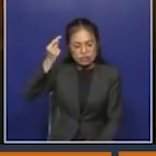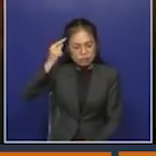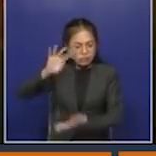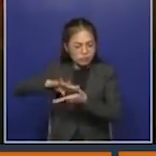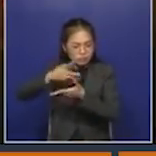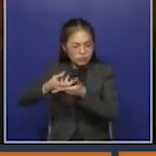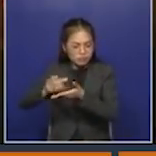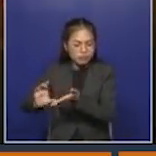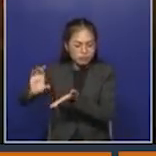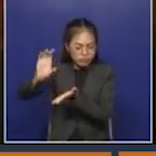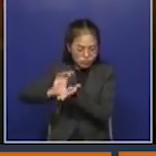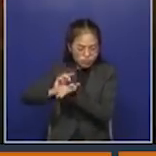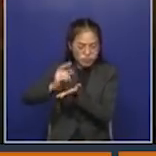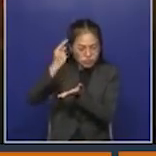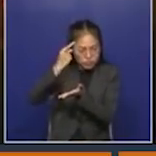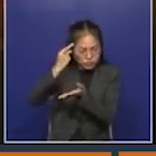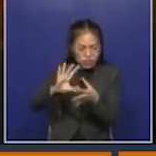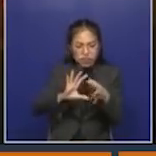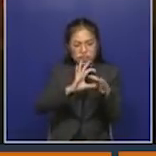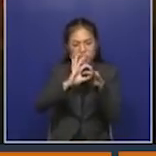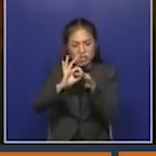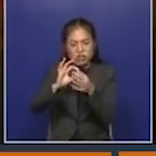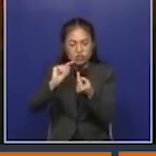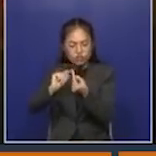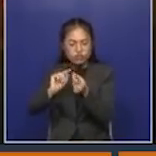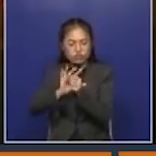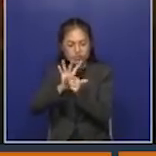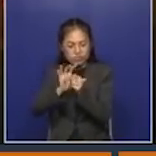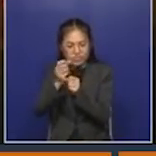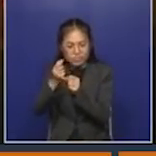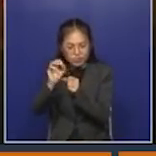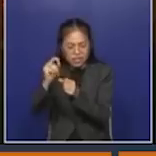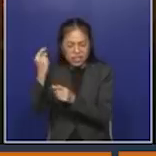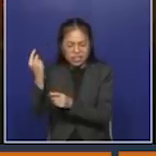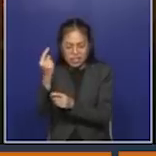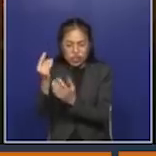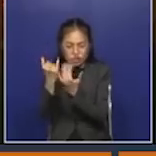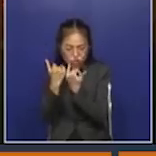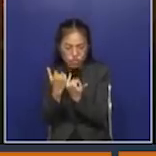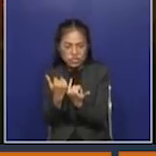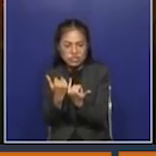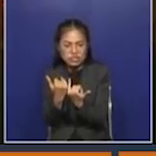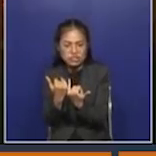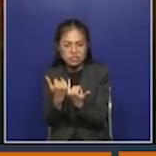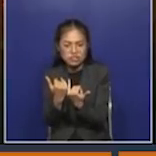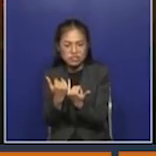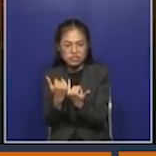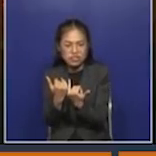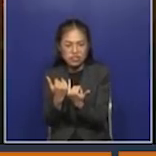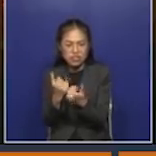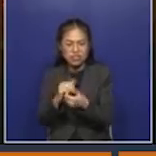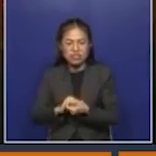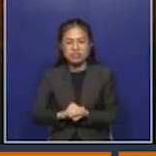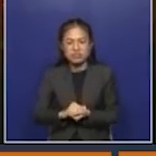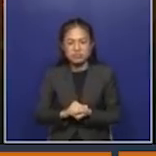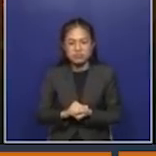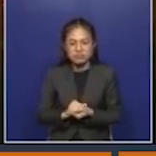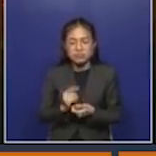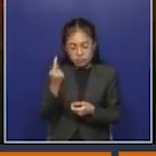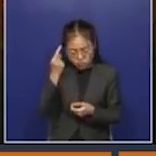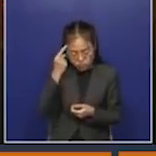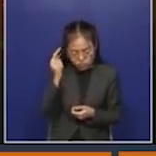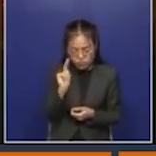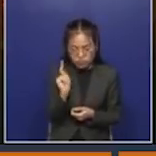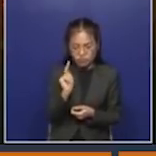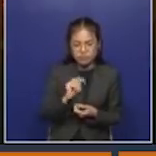เองหรือไม่นะคะเพื่อให้สอดคล้องกับสถานการณ์การท่องเที่ยวนะฮะที่ทางอาญาใต้เองก็มีการฆ่าการไว้